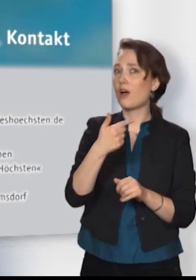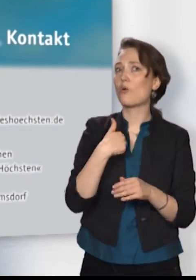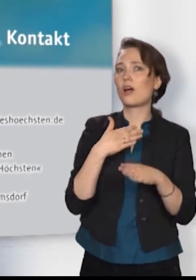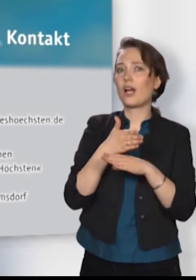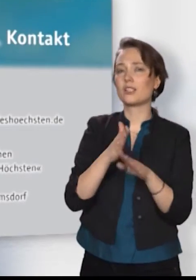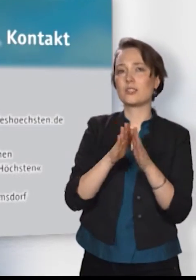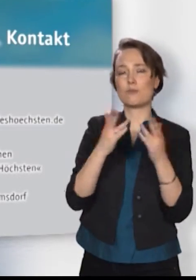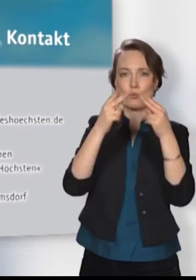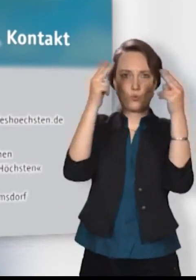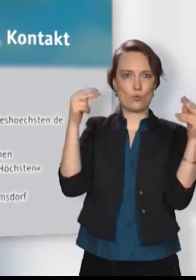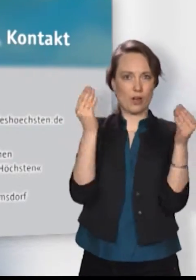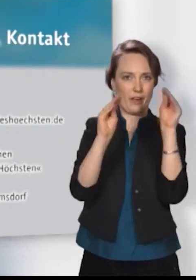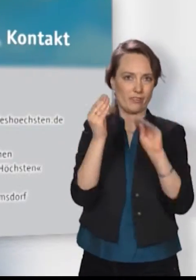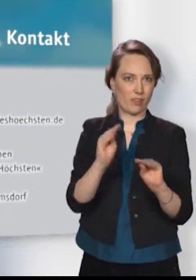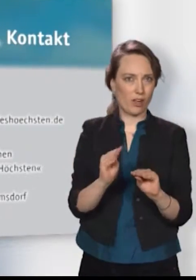vorbei auf unserer Homepage